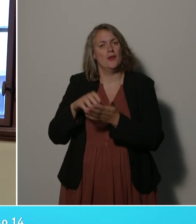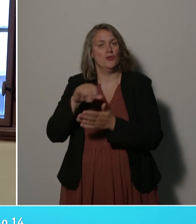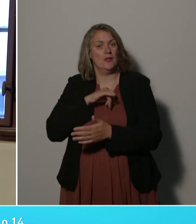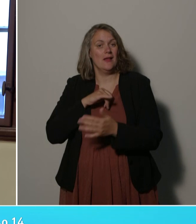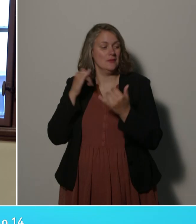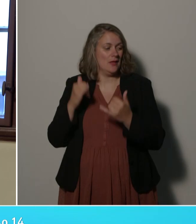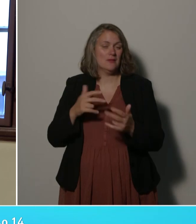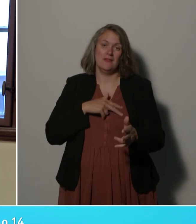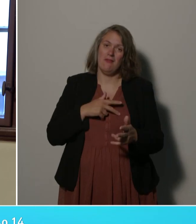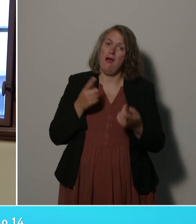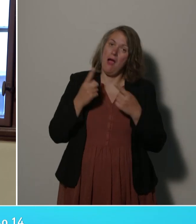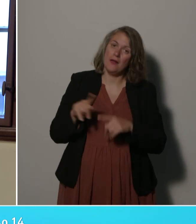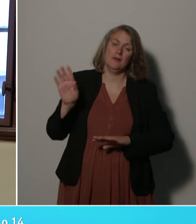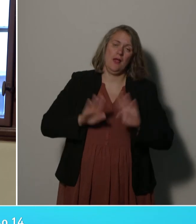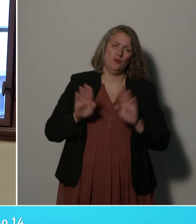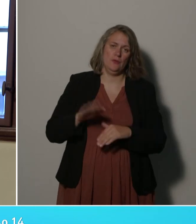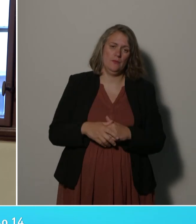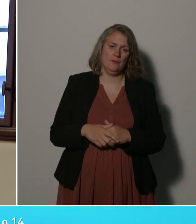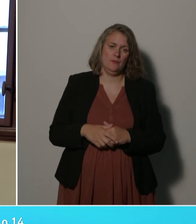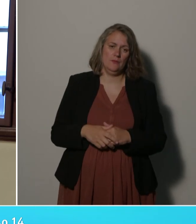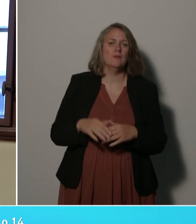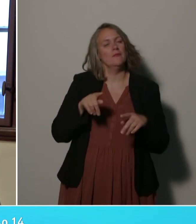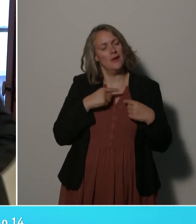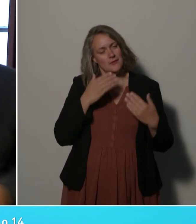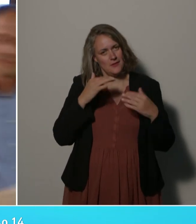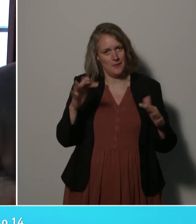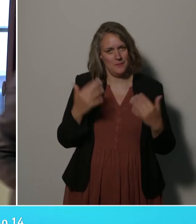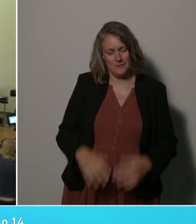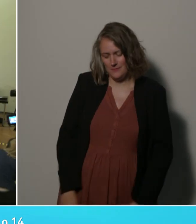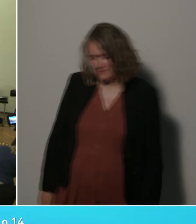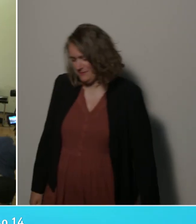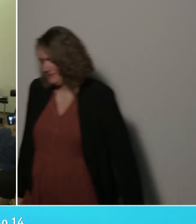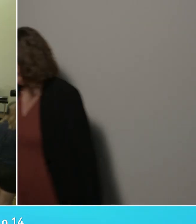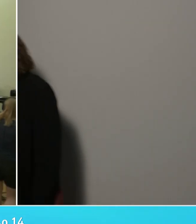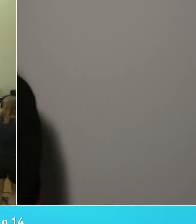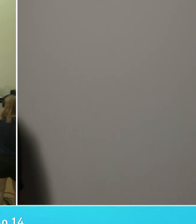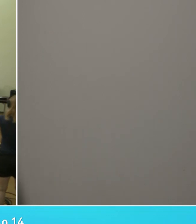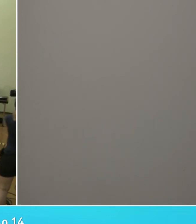sie am Ende hier anders abstimmen werden. Ganz herzlichen Dank.